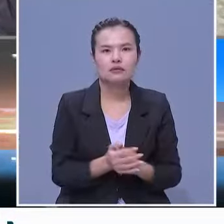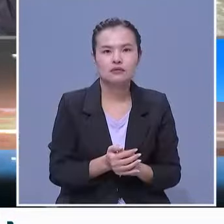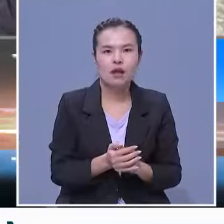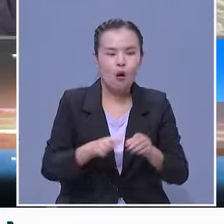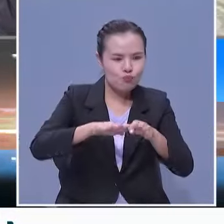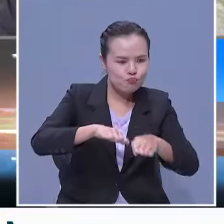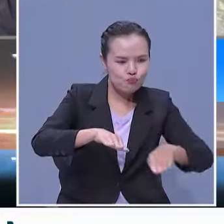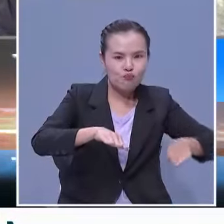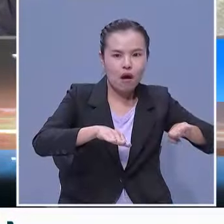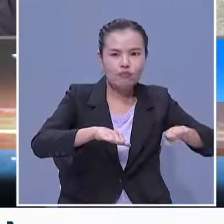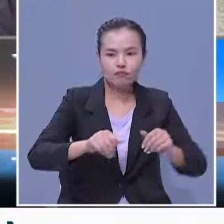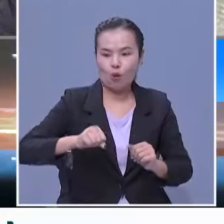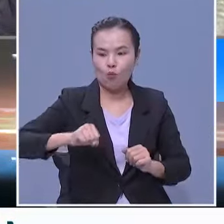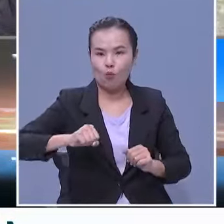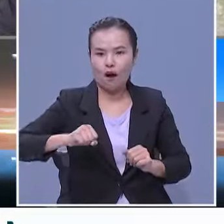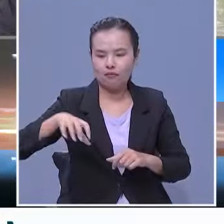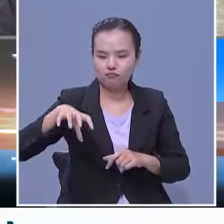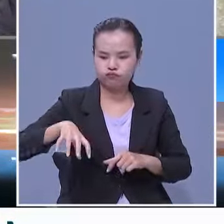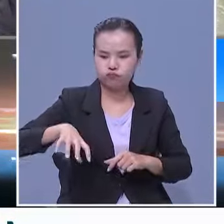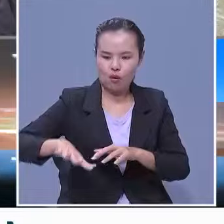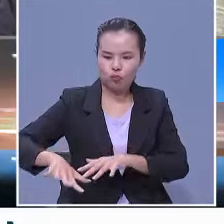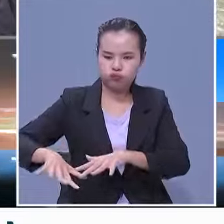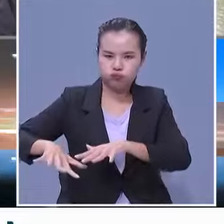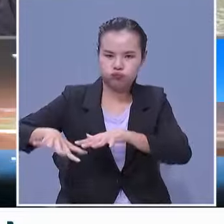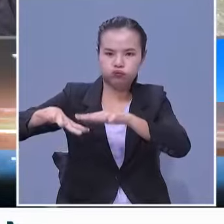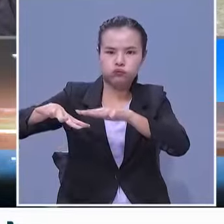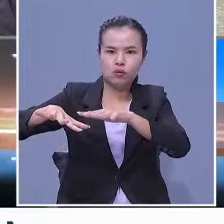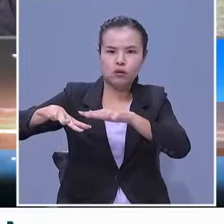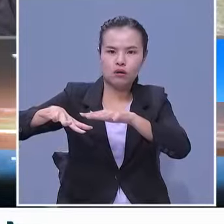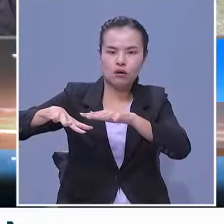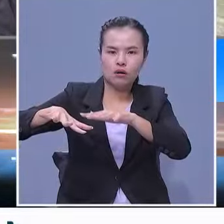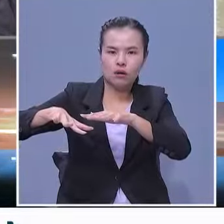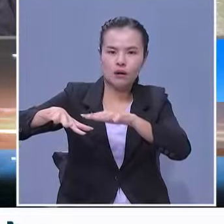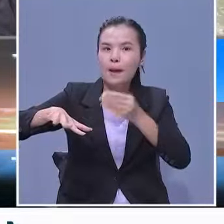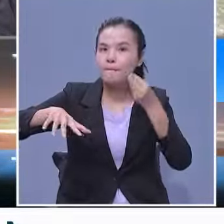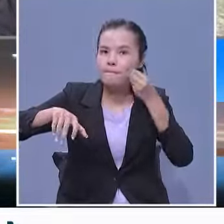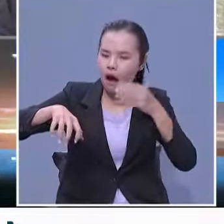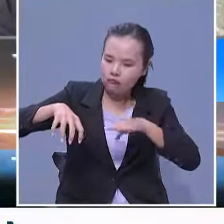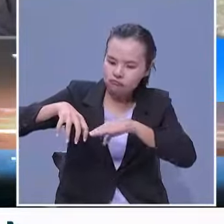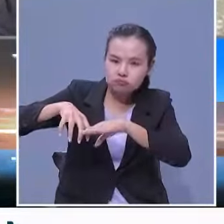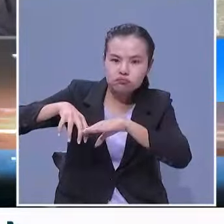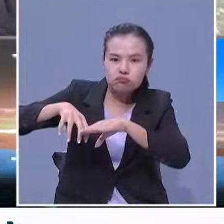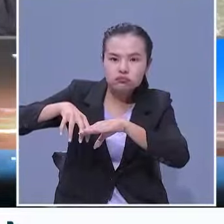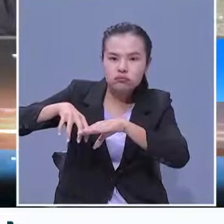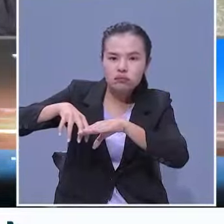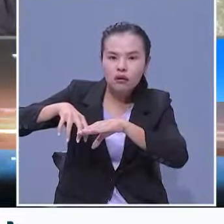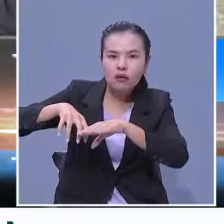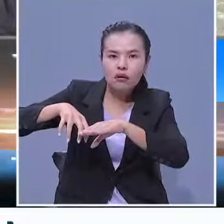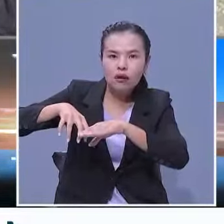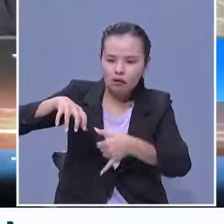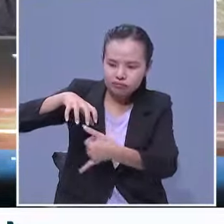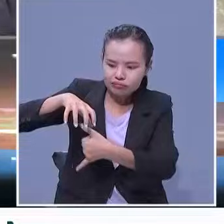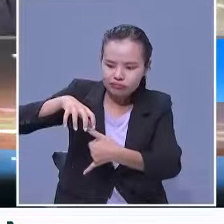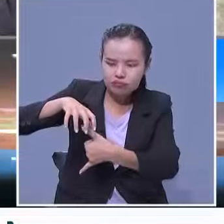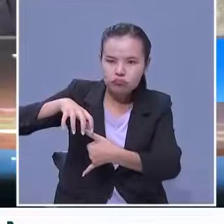าฝั่งขวาเนี่ยระดับน้ำเนี่ยสูงท่วมสูงขึ้นมาจนถึงช่วงกลางๆบ้านคือคนในบ้านเนี่ยอยู่ไม่ได้แล้วต้อง